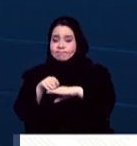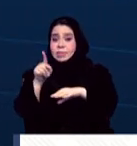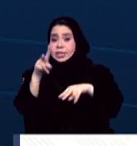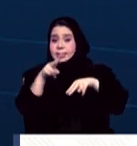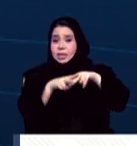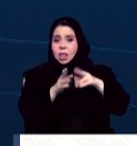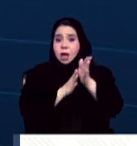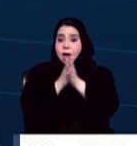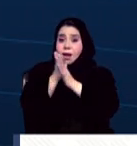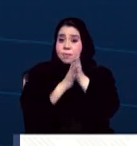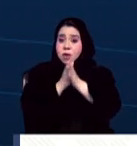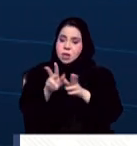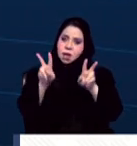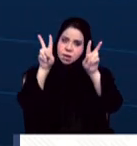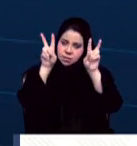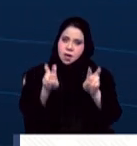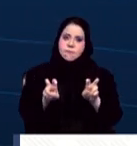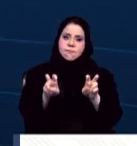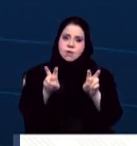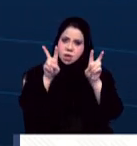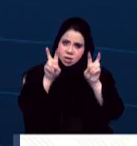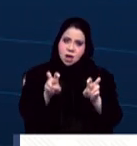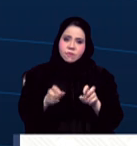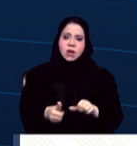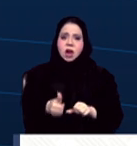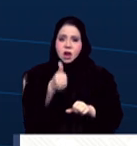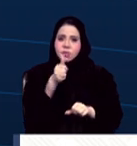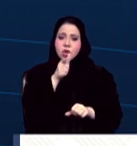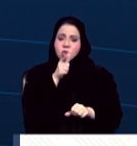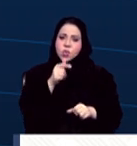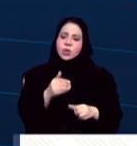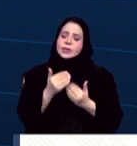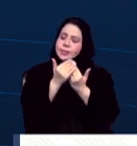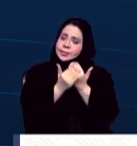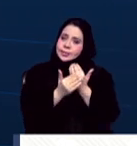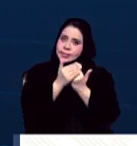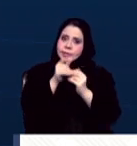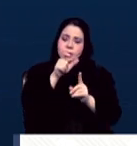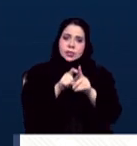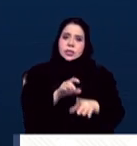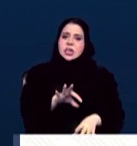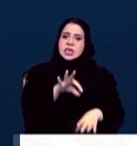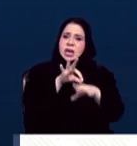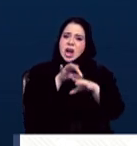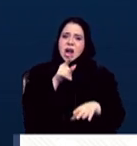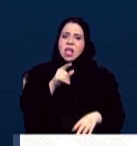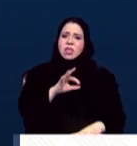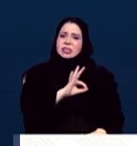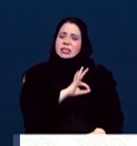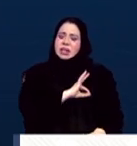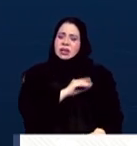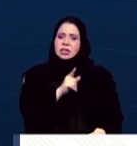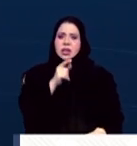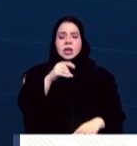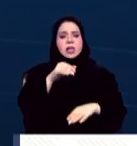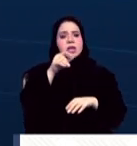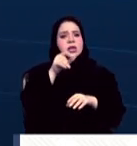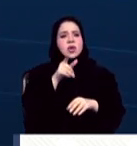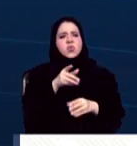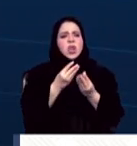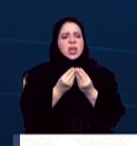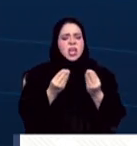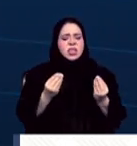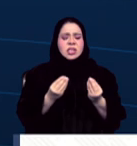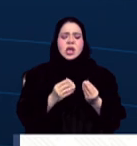الوزاره اسرائيل وحماس الى تقديم التنازلات اللازمه مراعاه مراعاه للاوضاع الانسانيه الماساويه